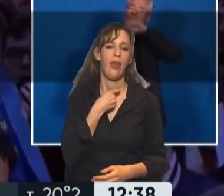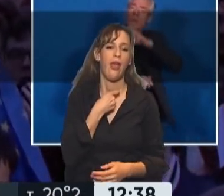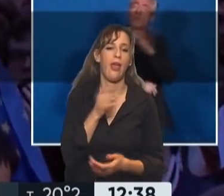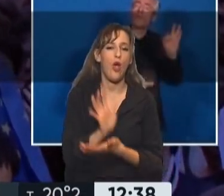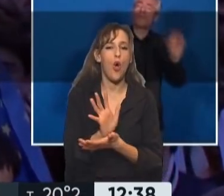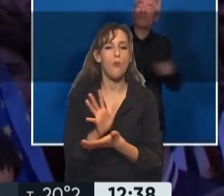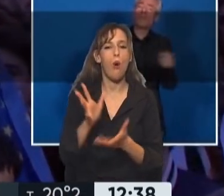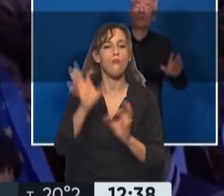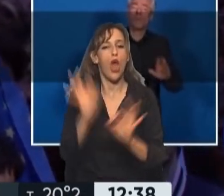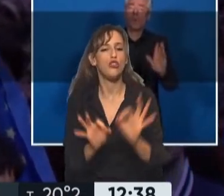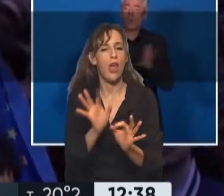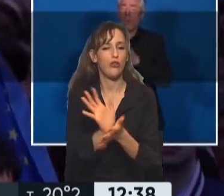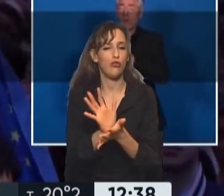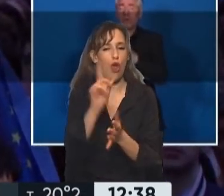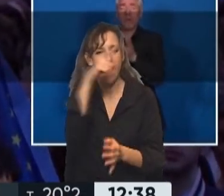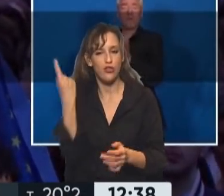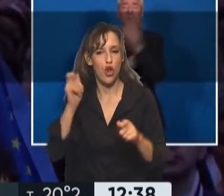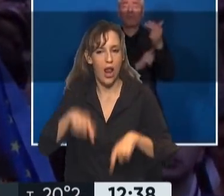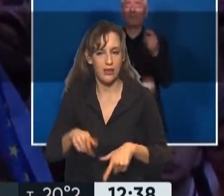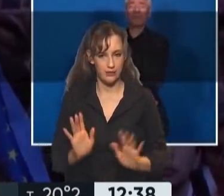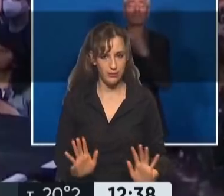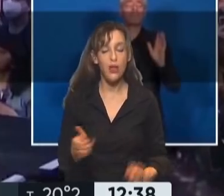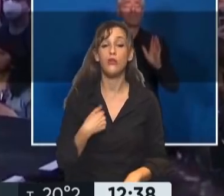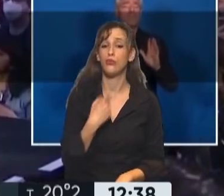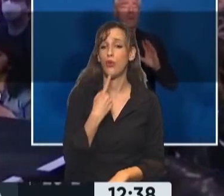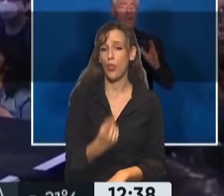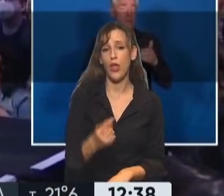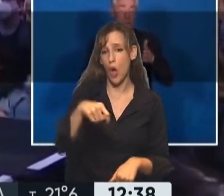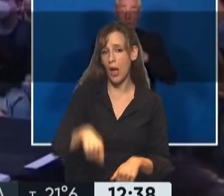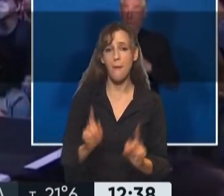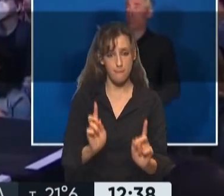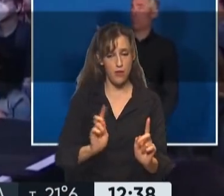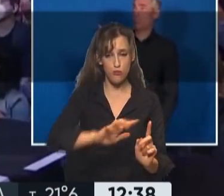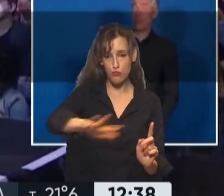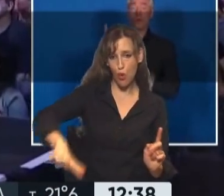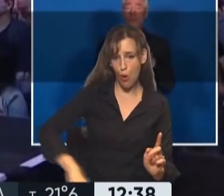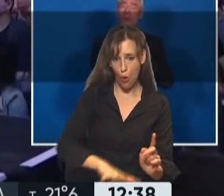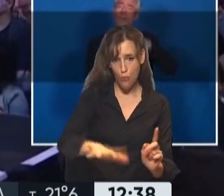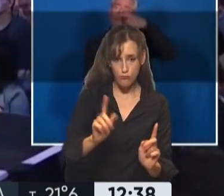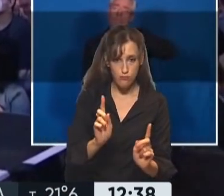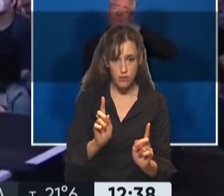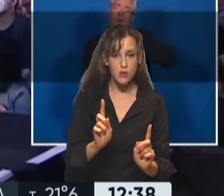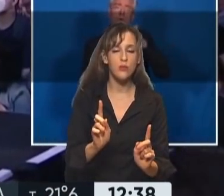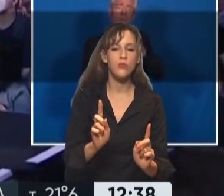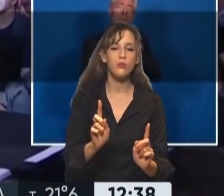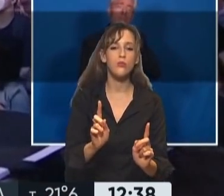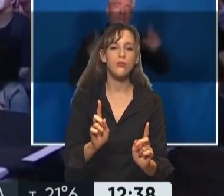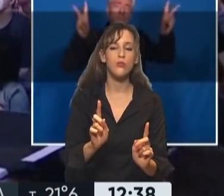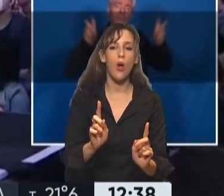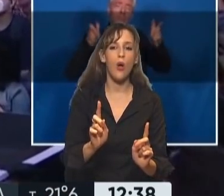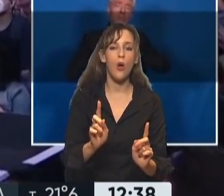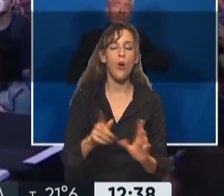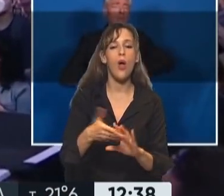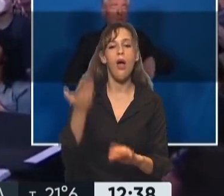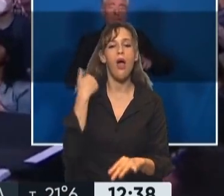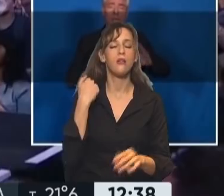Ce projet nationaliste, et je le dis ici, à quelques mètres de là où François Mitterrand a prononcé ces mots, parmi les